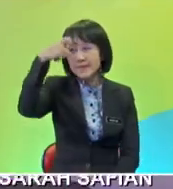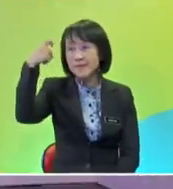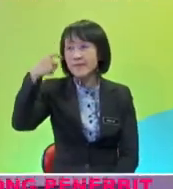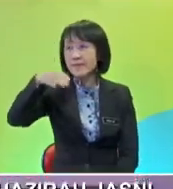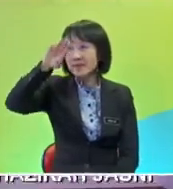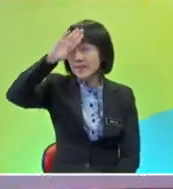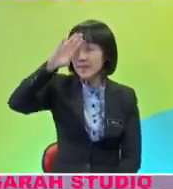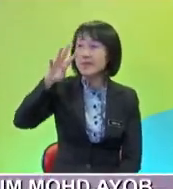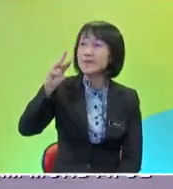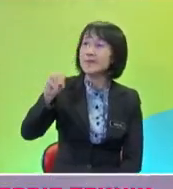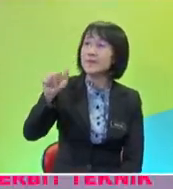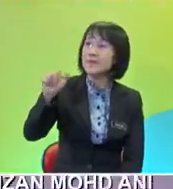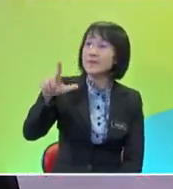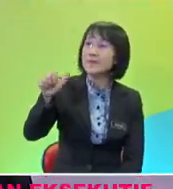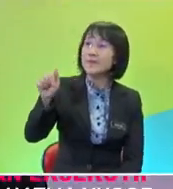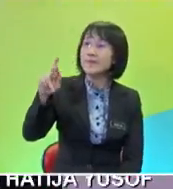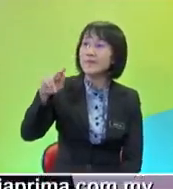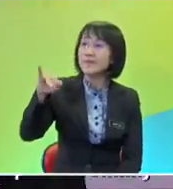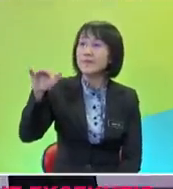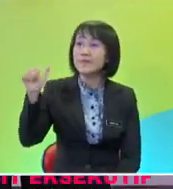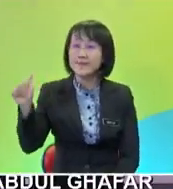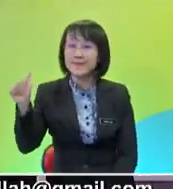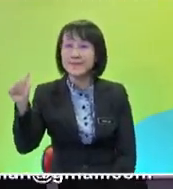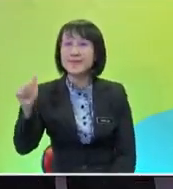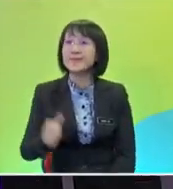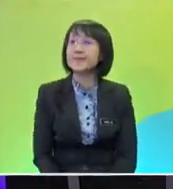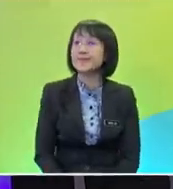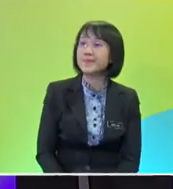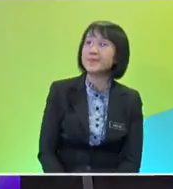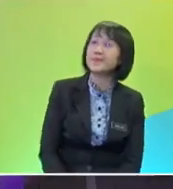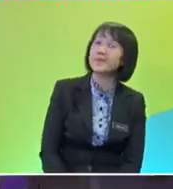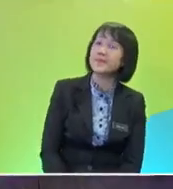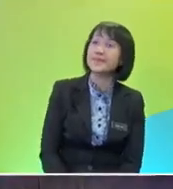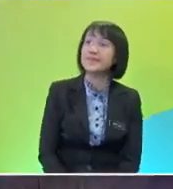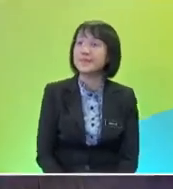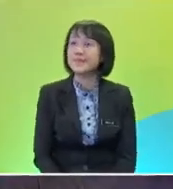malaria. Nak pergi mana tu? Mesti.